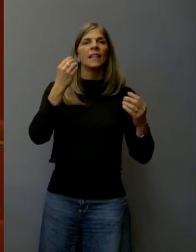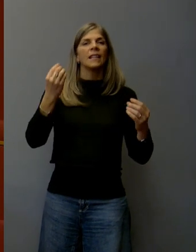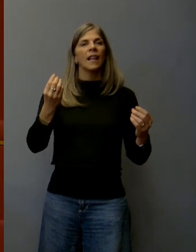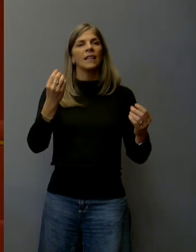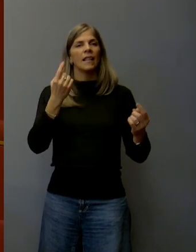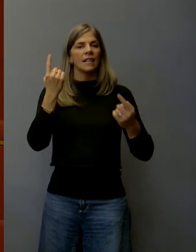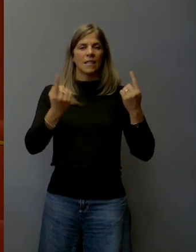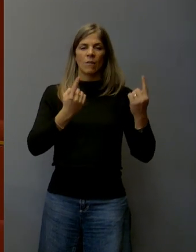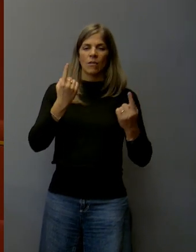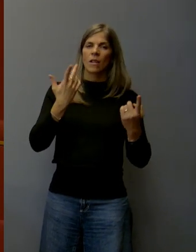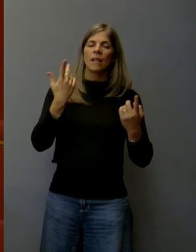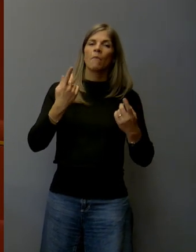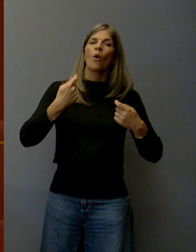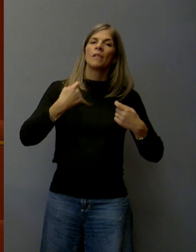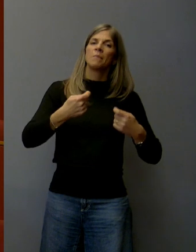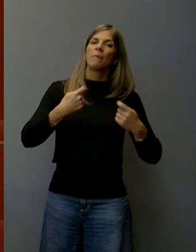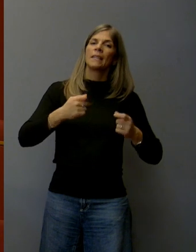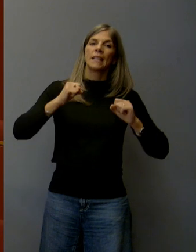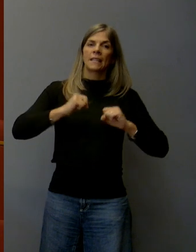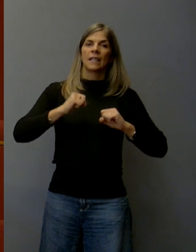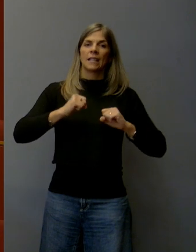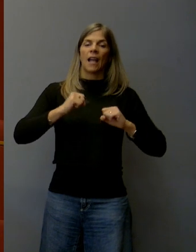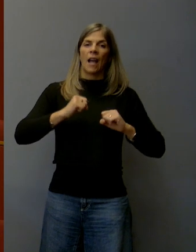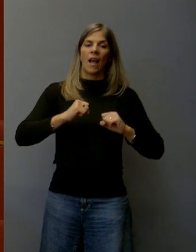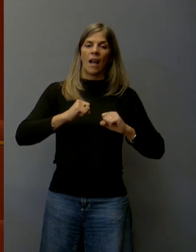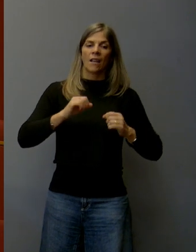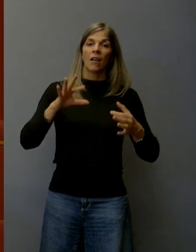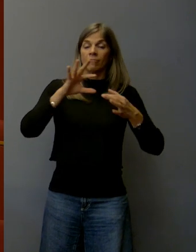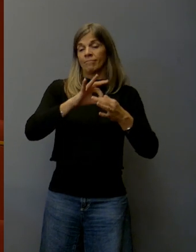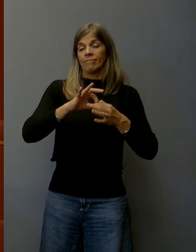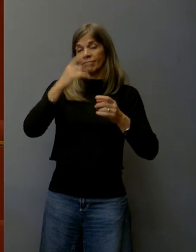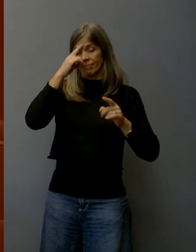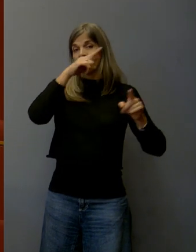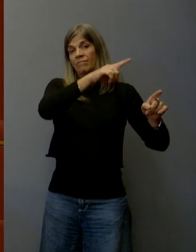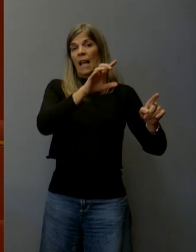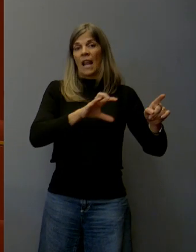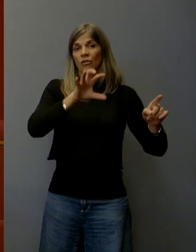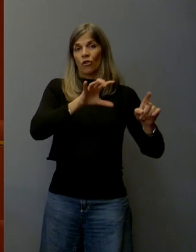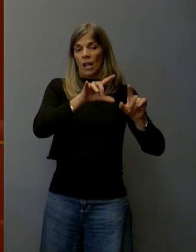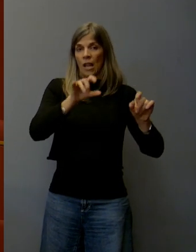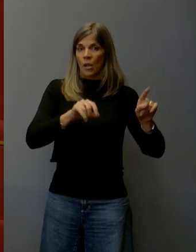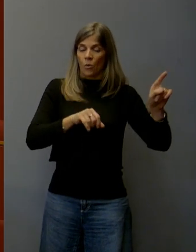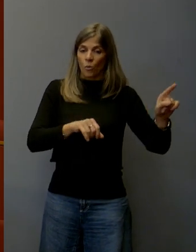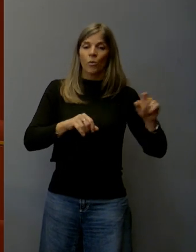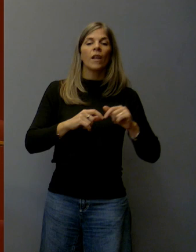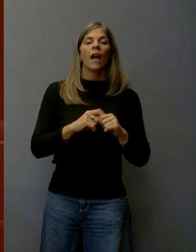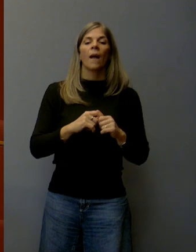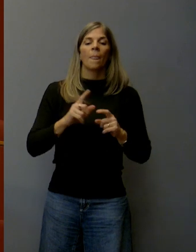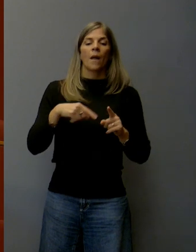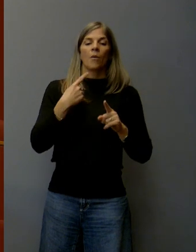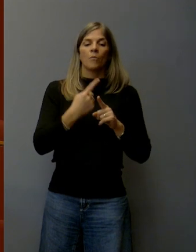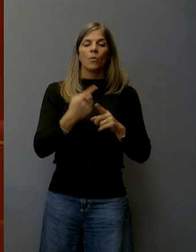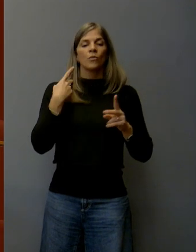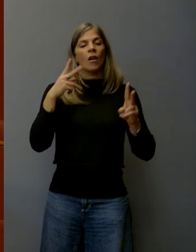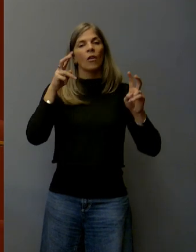da immaginare quello della spesa sanitaria che però riguarda la regione Liguria e c'è un tema ovviamente di cura